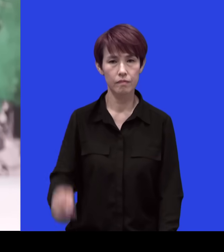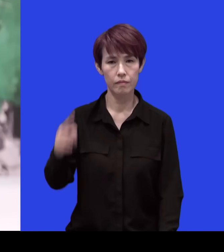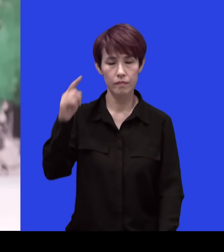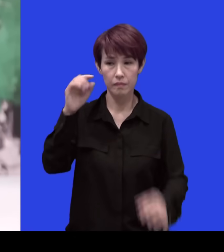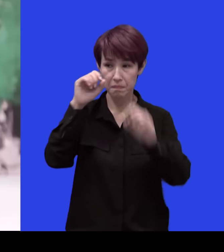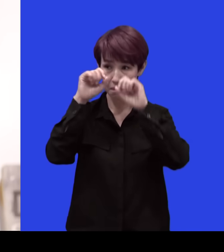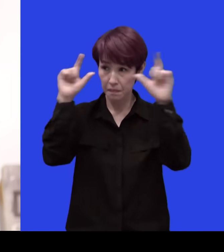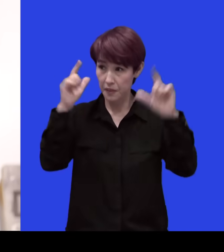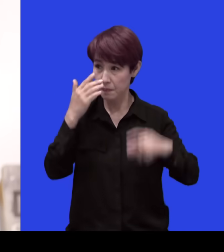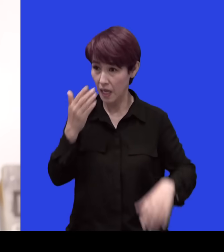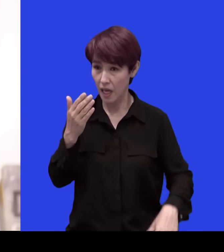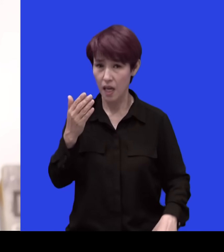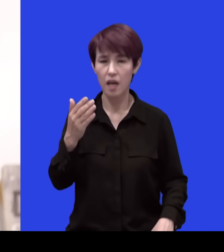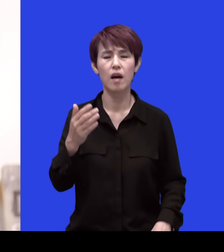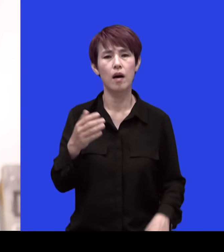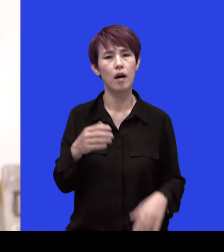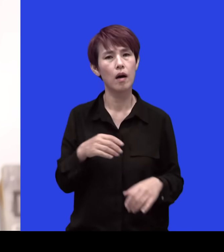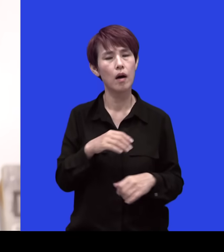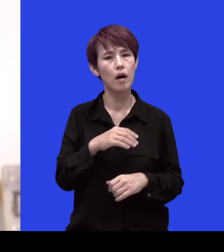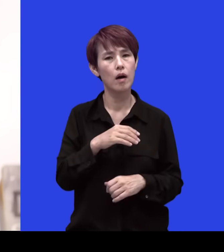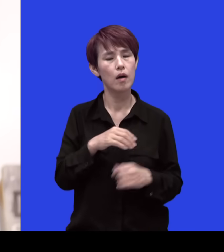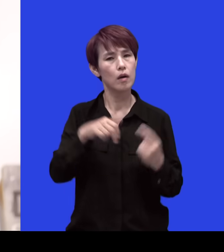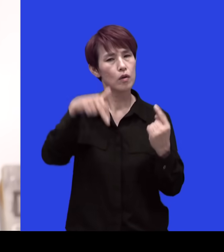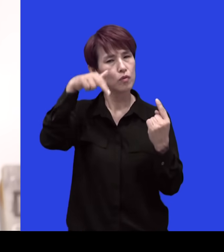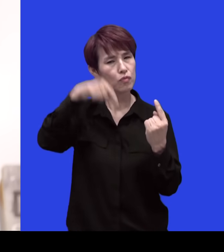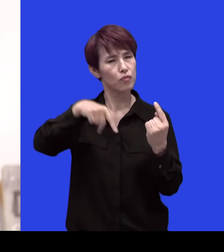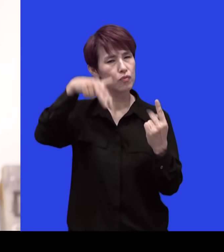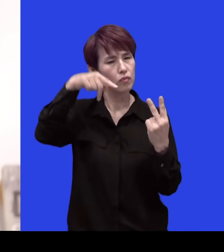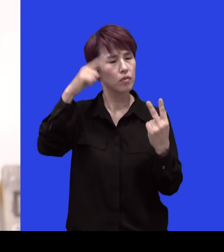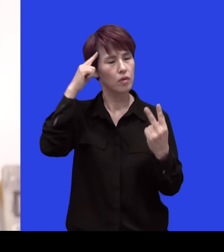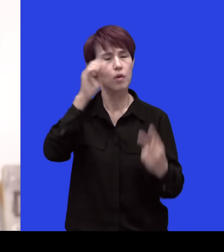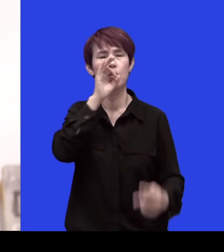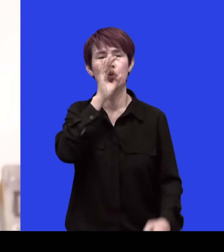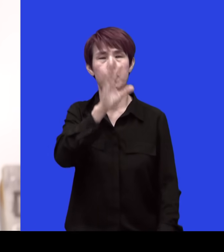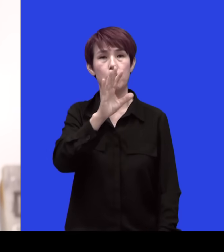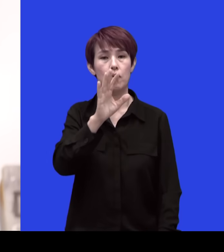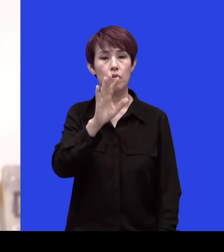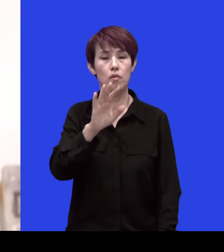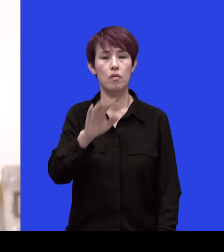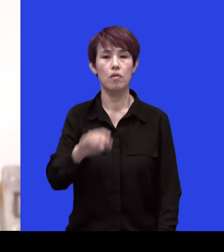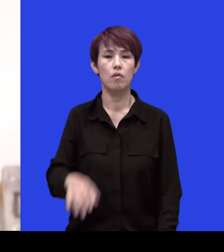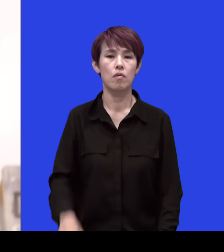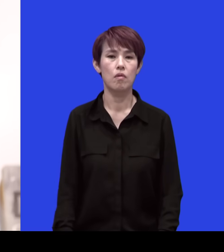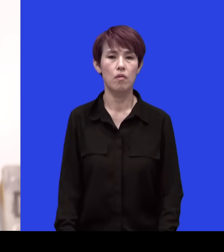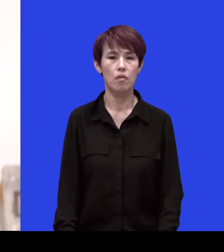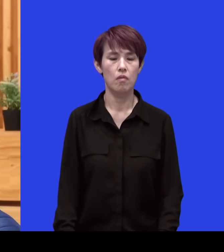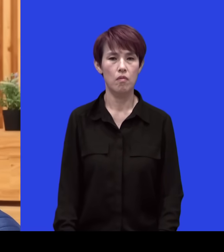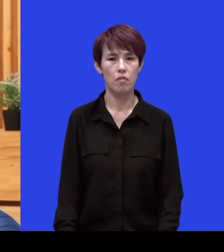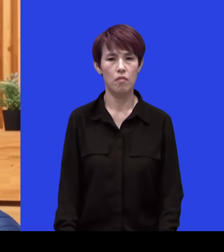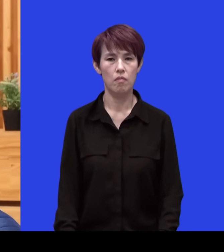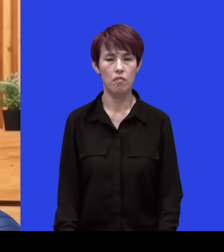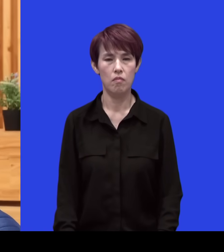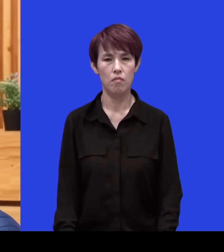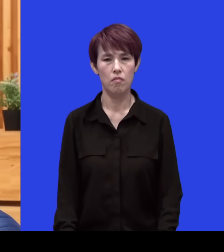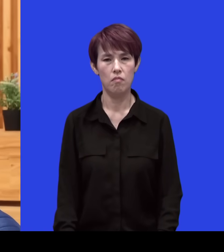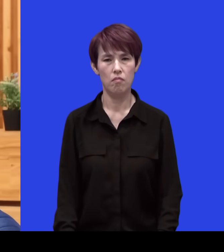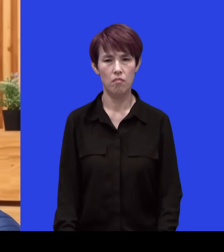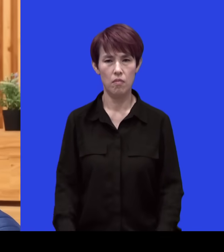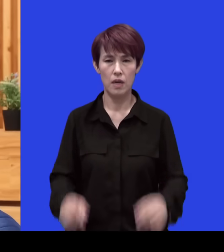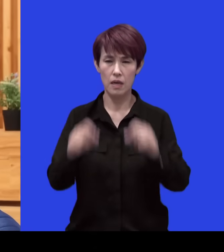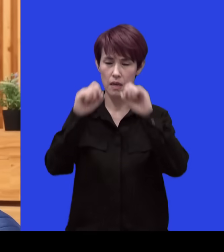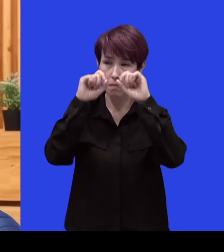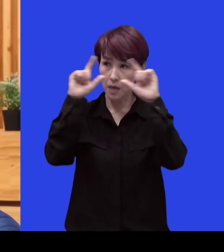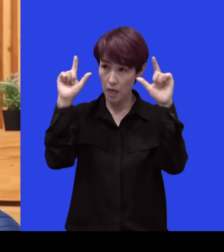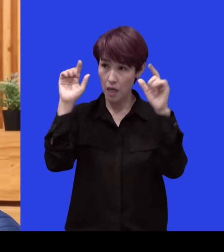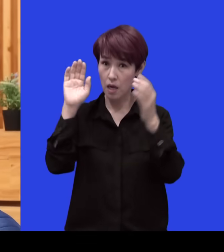근데 의식이 한 2주 이상은 아, 의식이 없었고. 없었어요. 예. 몰핀 맞았지. 예. 아, 깨시고